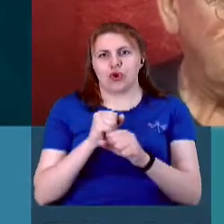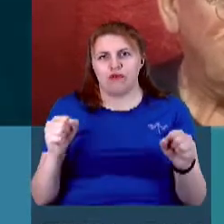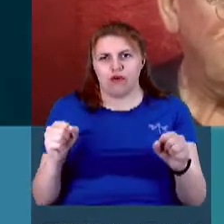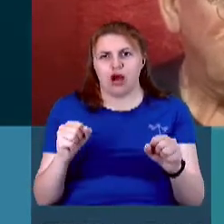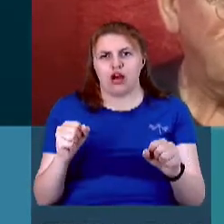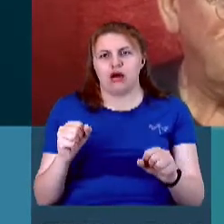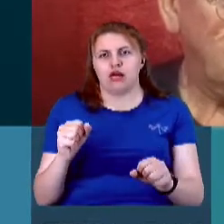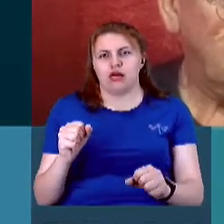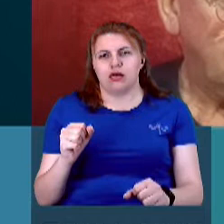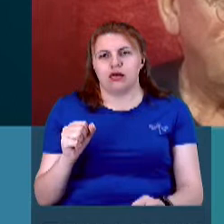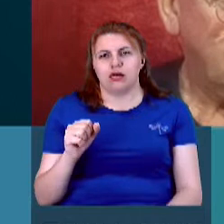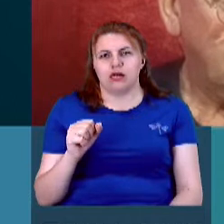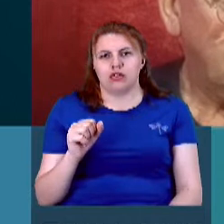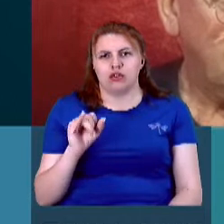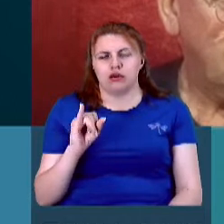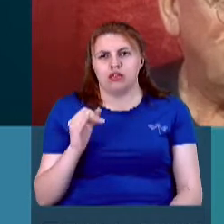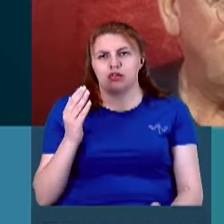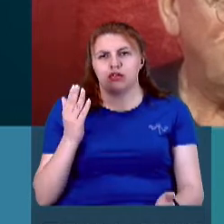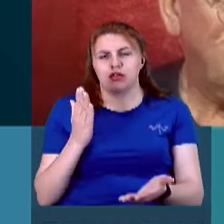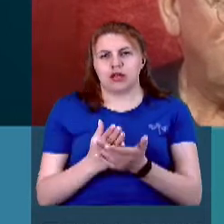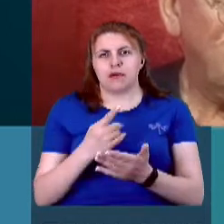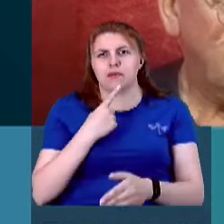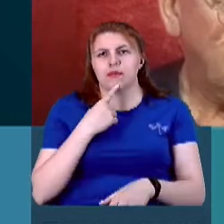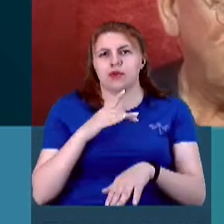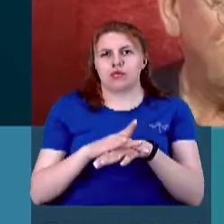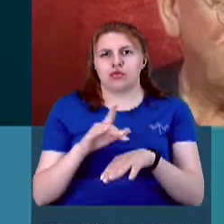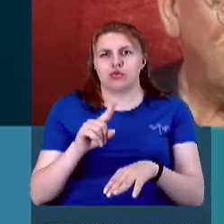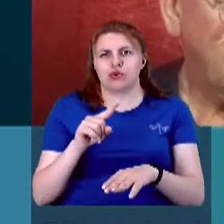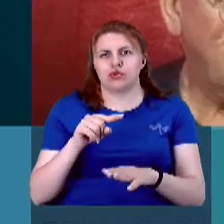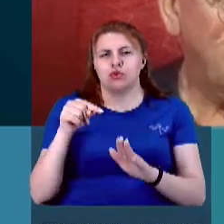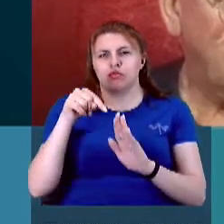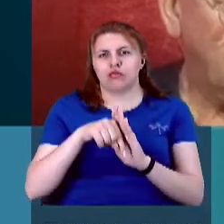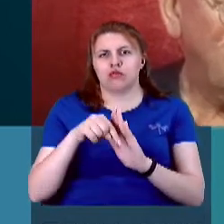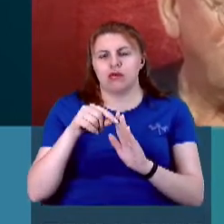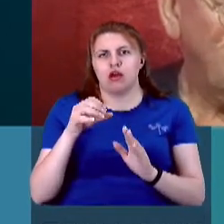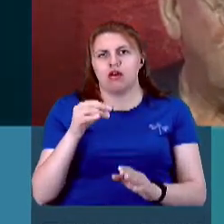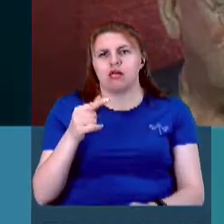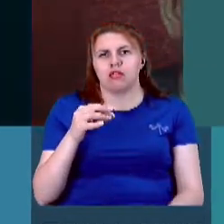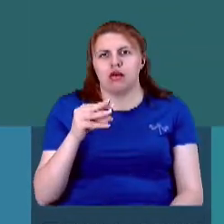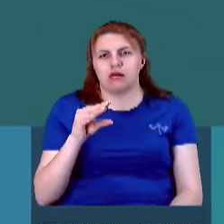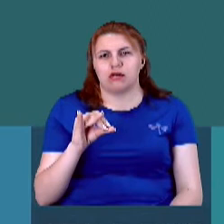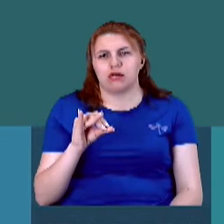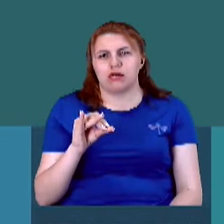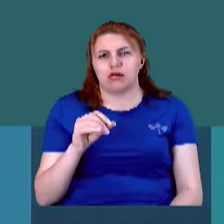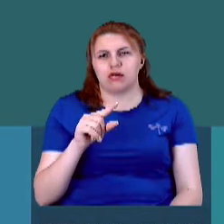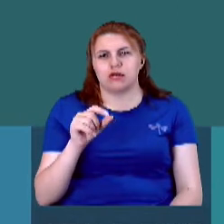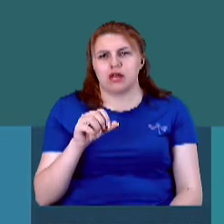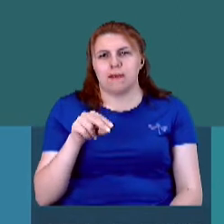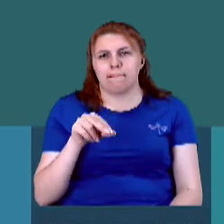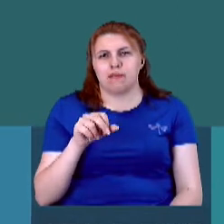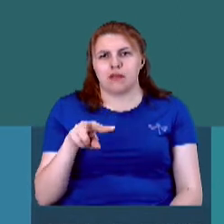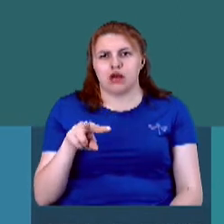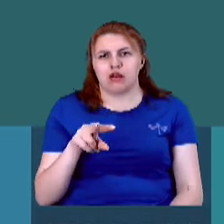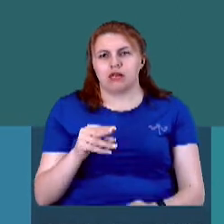І, ну, є підозра, що просто начиння гранати запав, пропав, зник. То